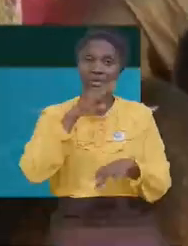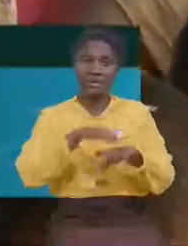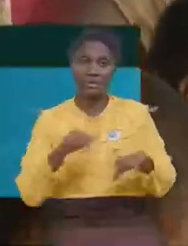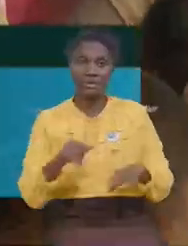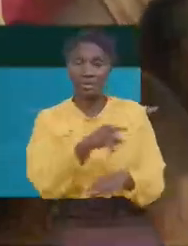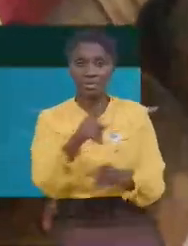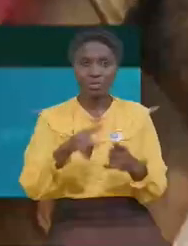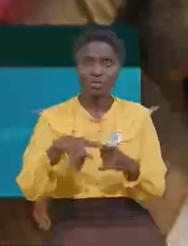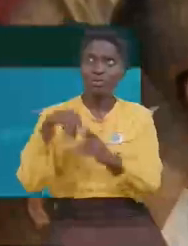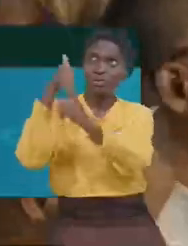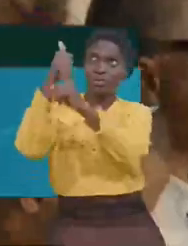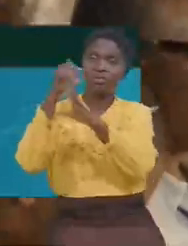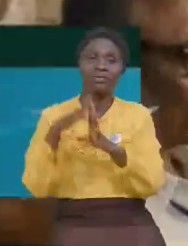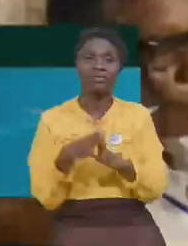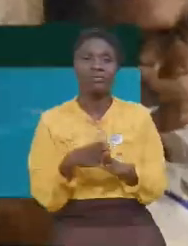à lui-même.